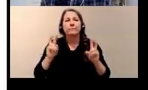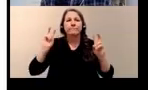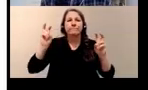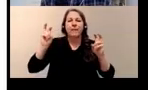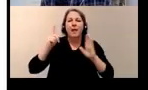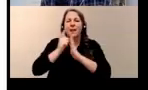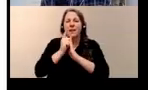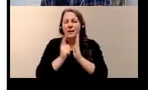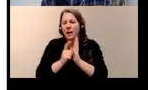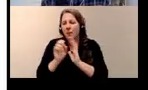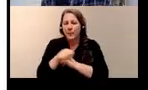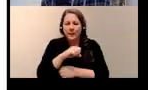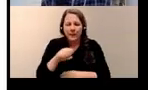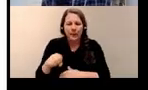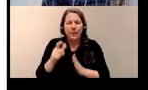ou moins